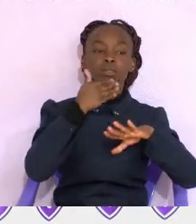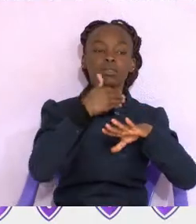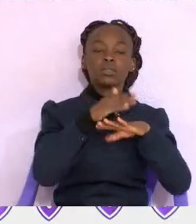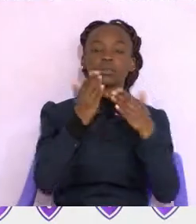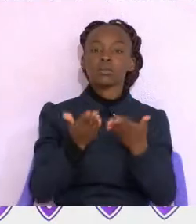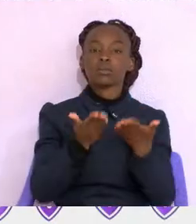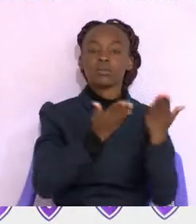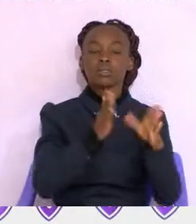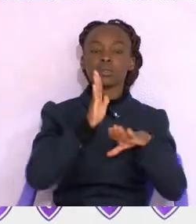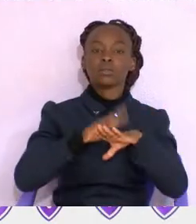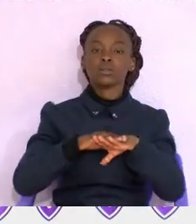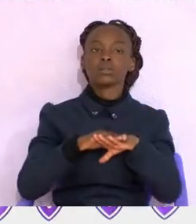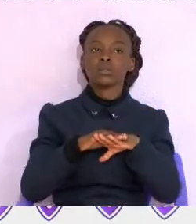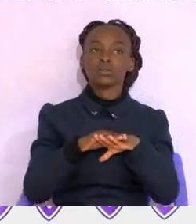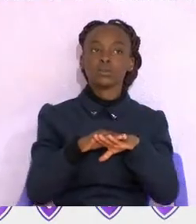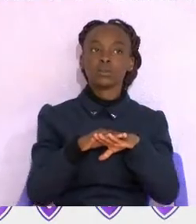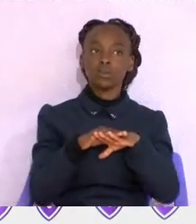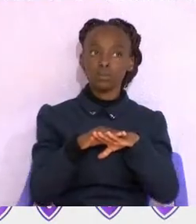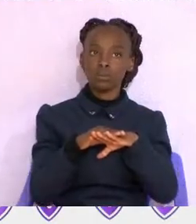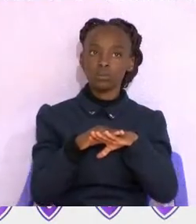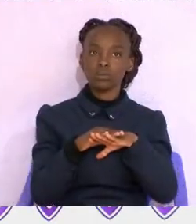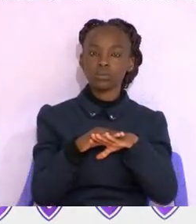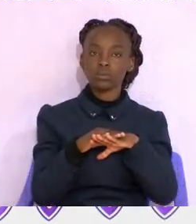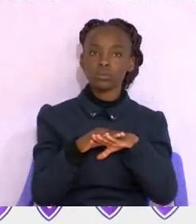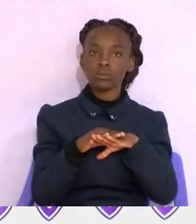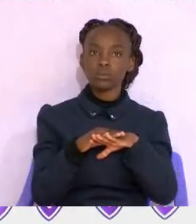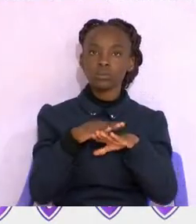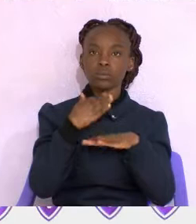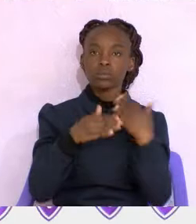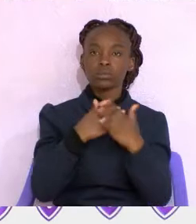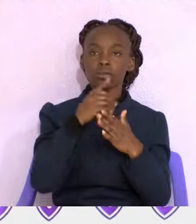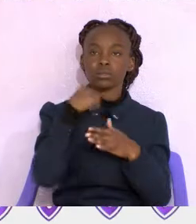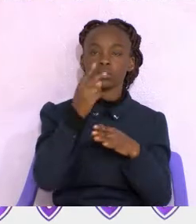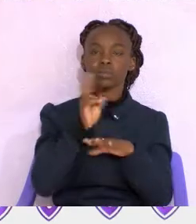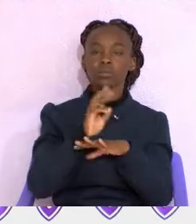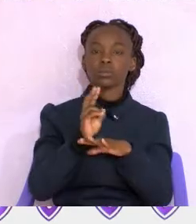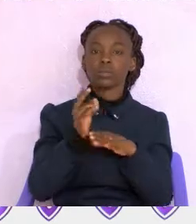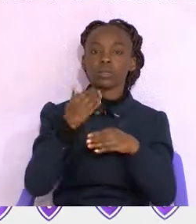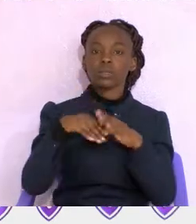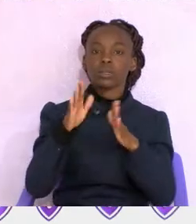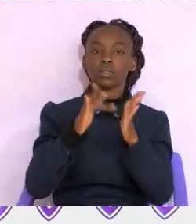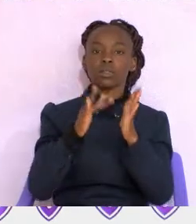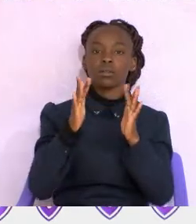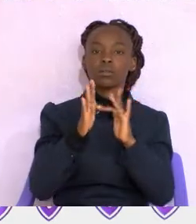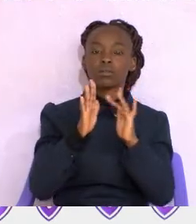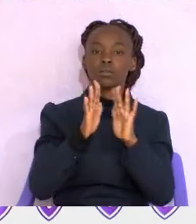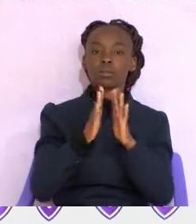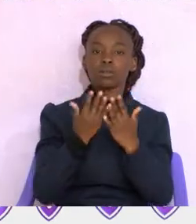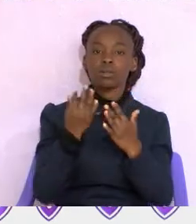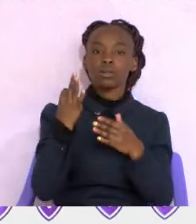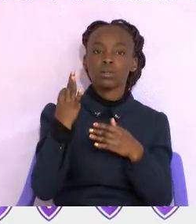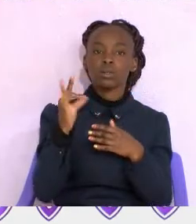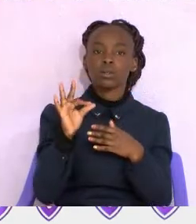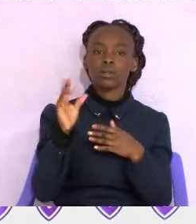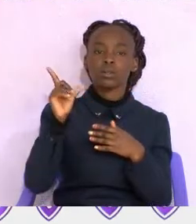kumsaidia. Haleluya. Kwa hiyo nataka nikaweze kuwatambua nyinyi nyote wale mnatutazama. Tutakuwa tunasoma kitabu cha Matendo ya Mitume. Tutakuwa